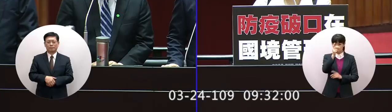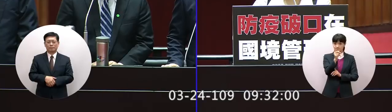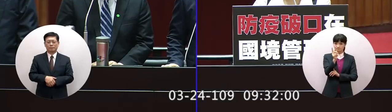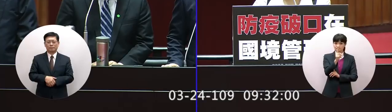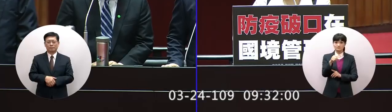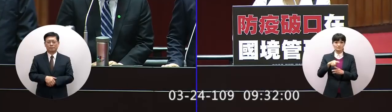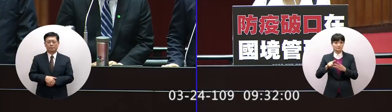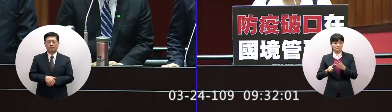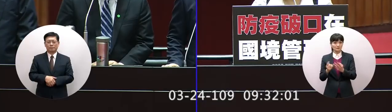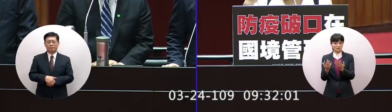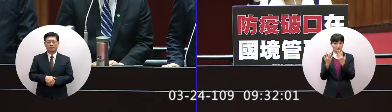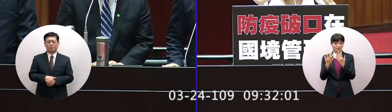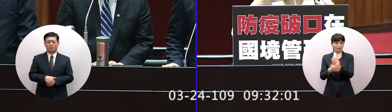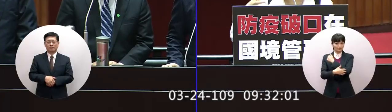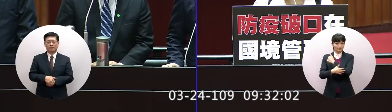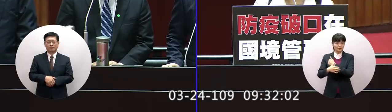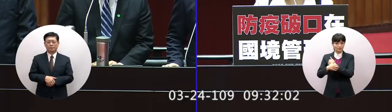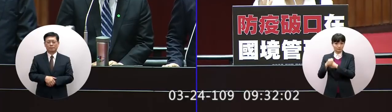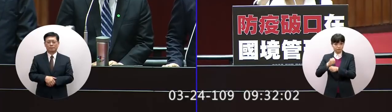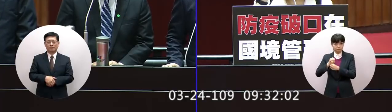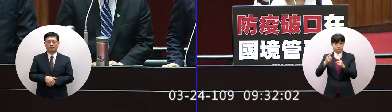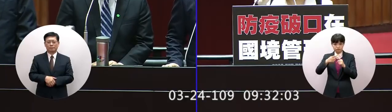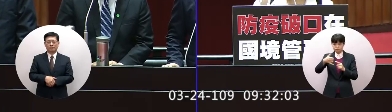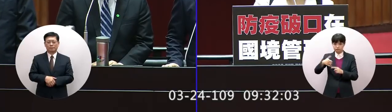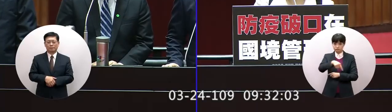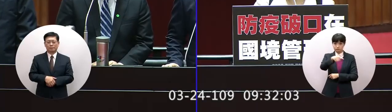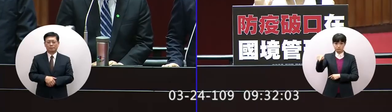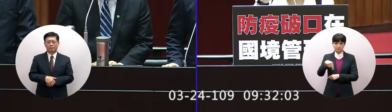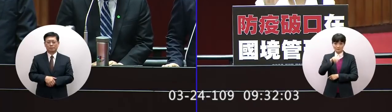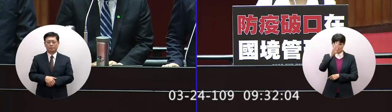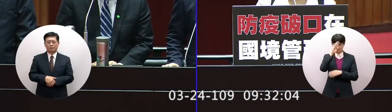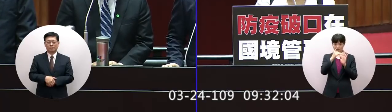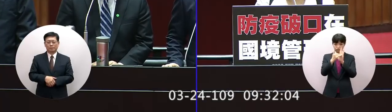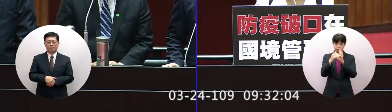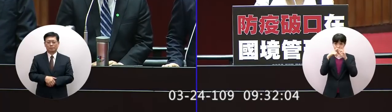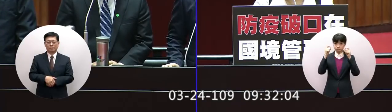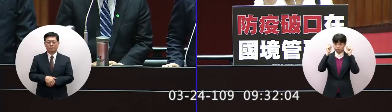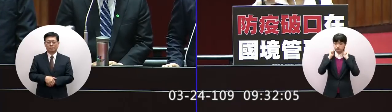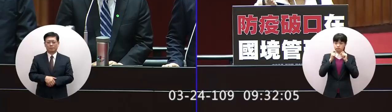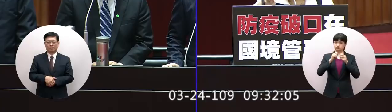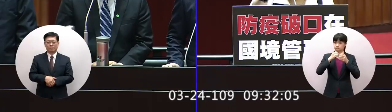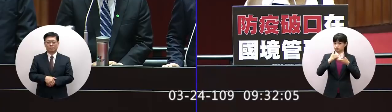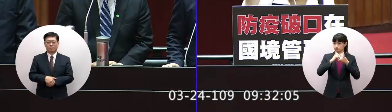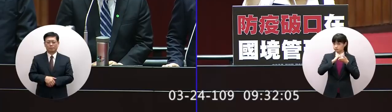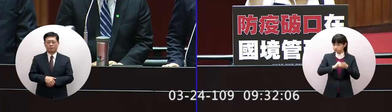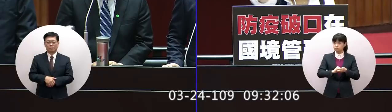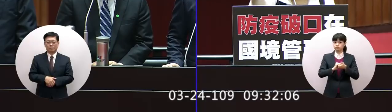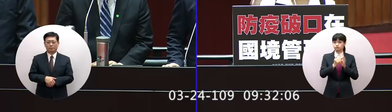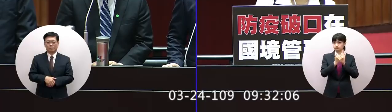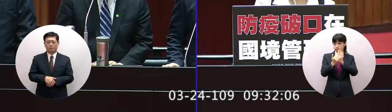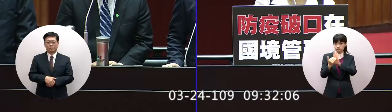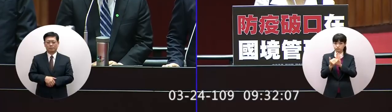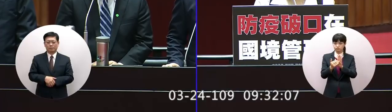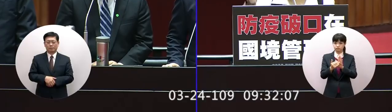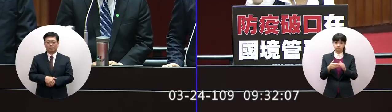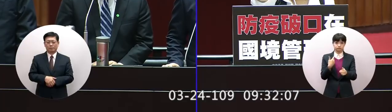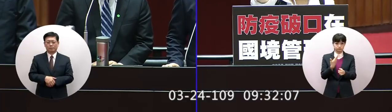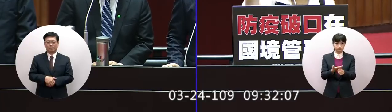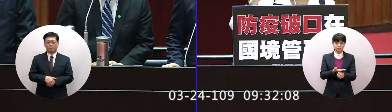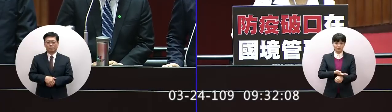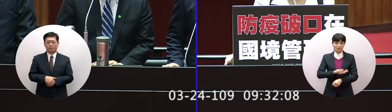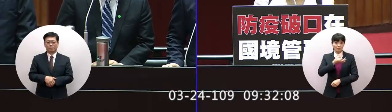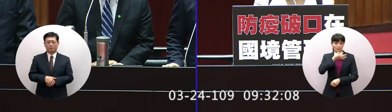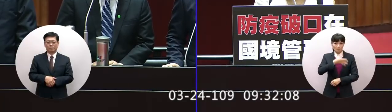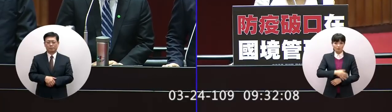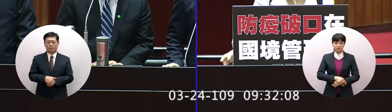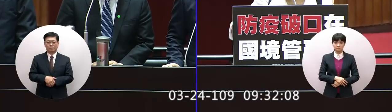所服务的同仁哈，他们的防疫设备绝对不能够苛刻他们，因为我也听过